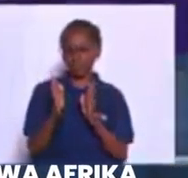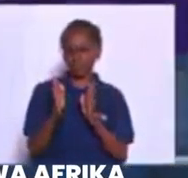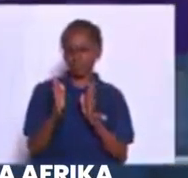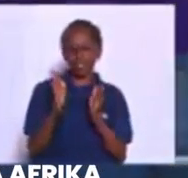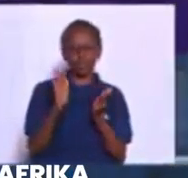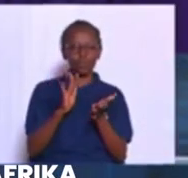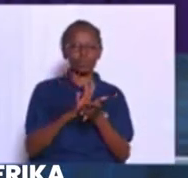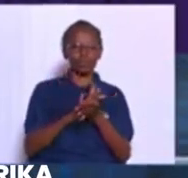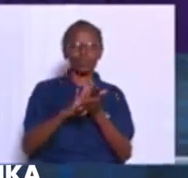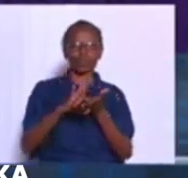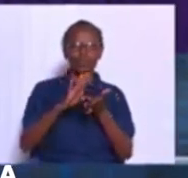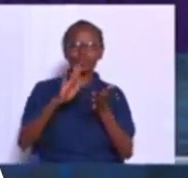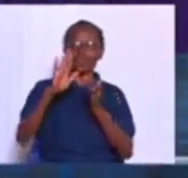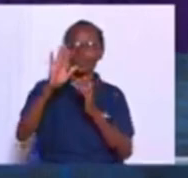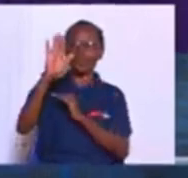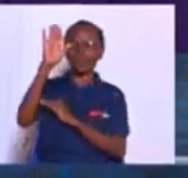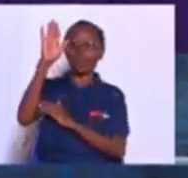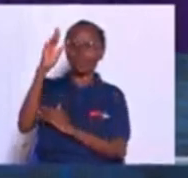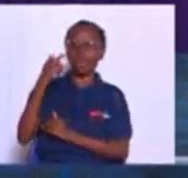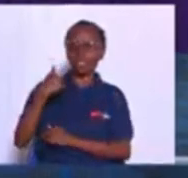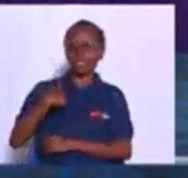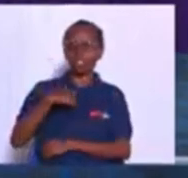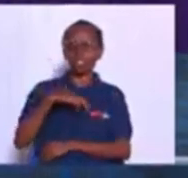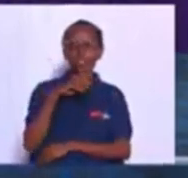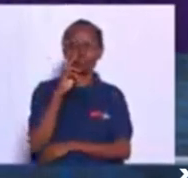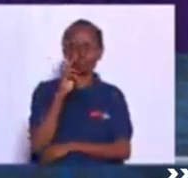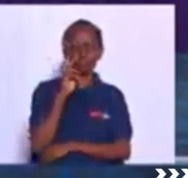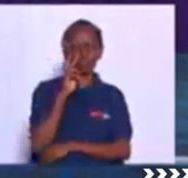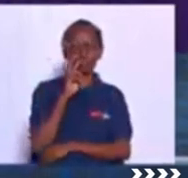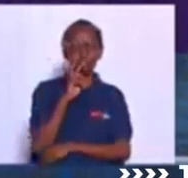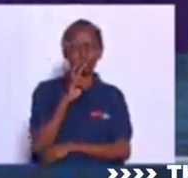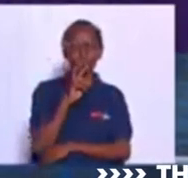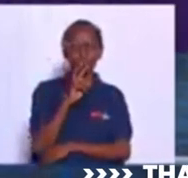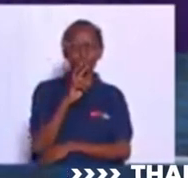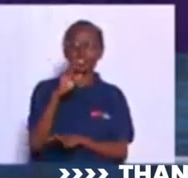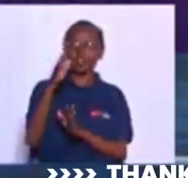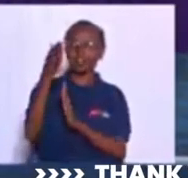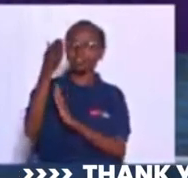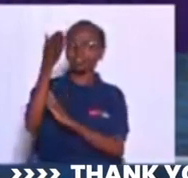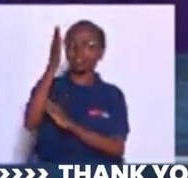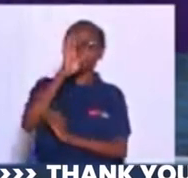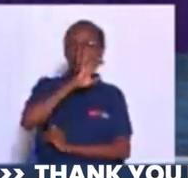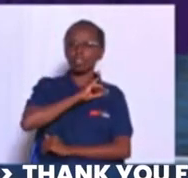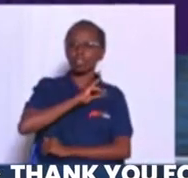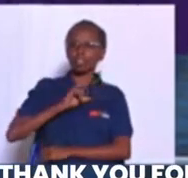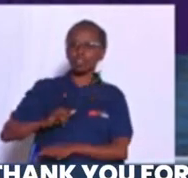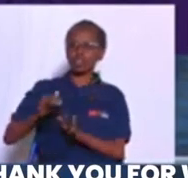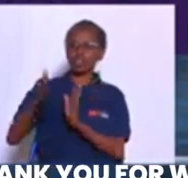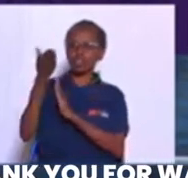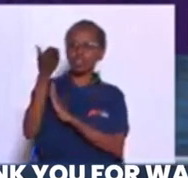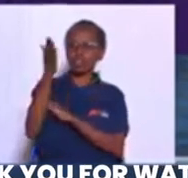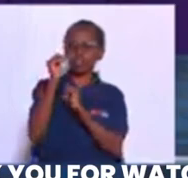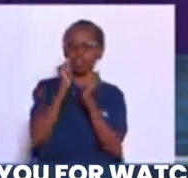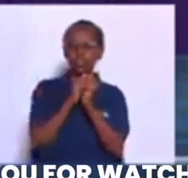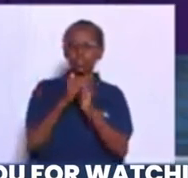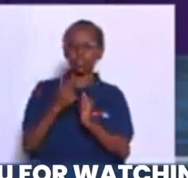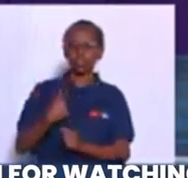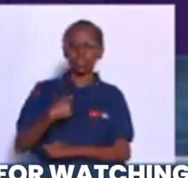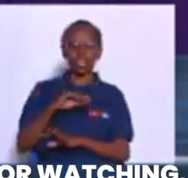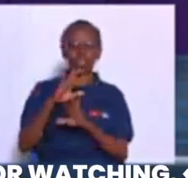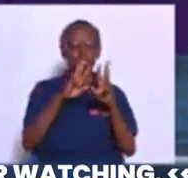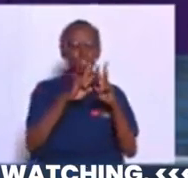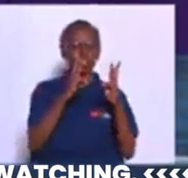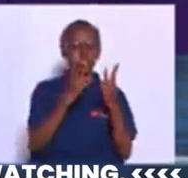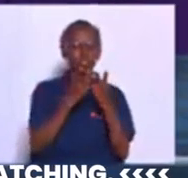Utukufu wake tukauona. Kimangali Mungu pamoja nasi, ulimwengu